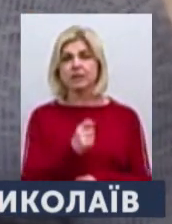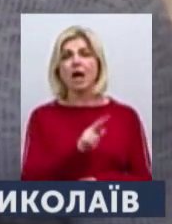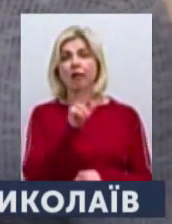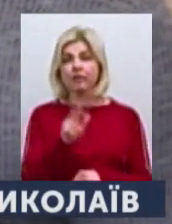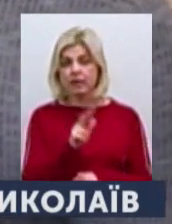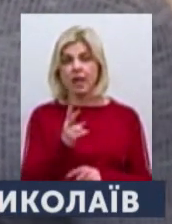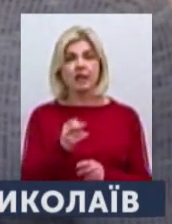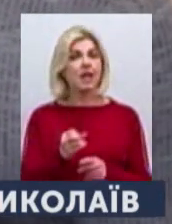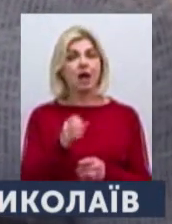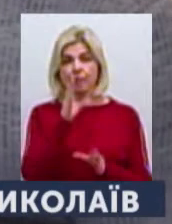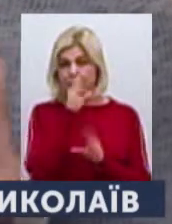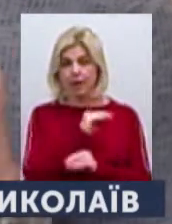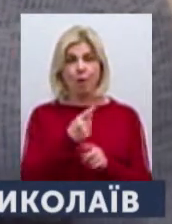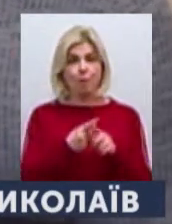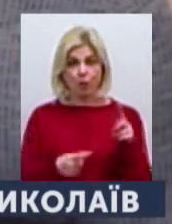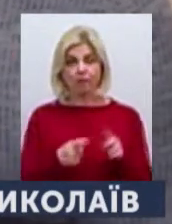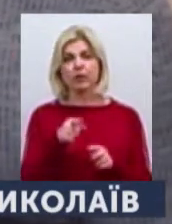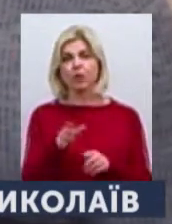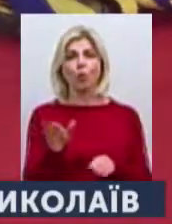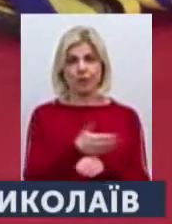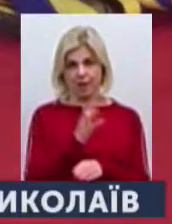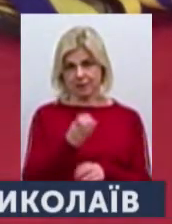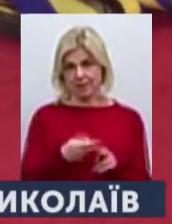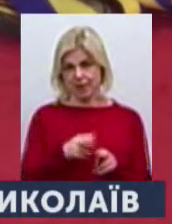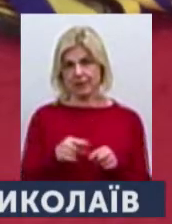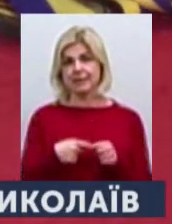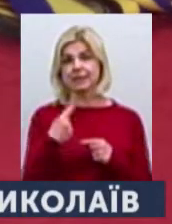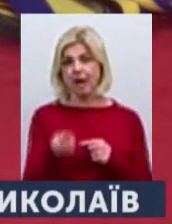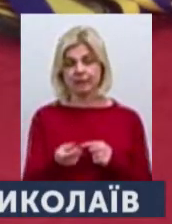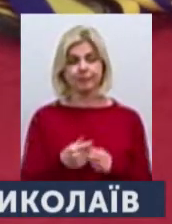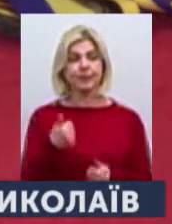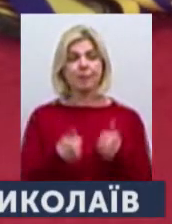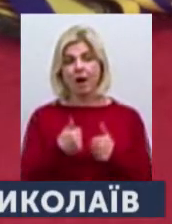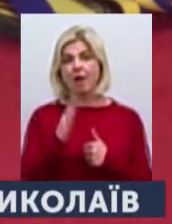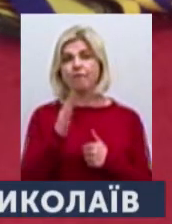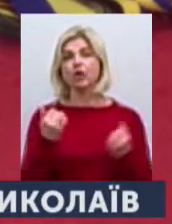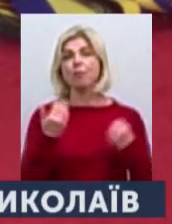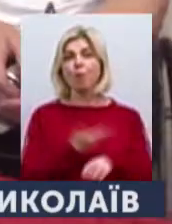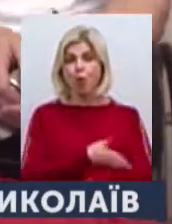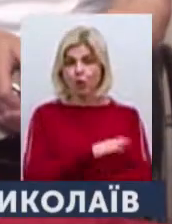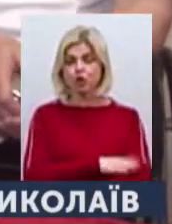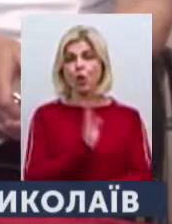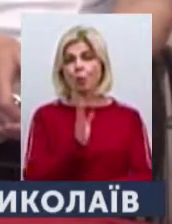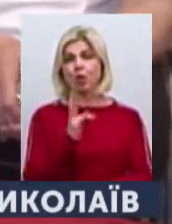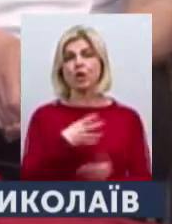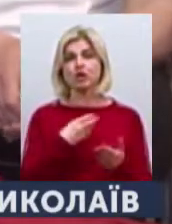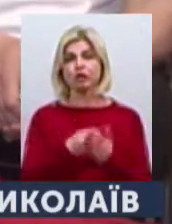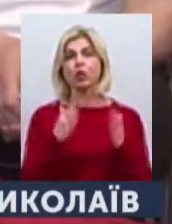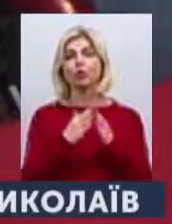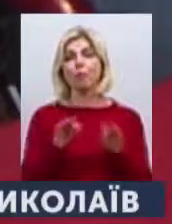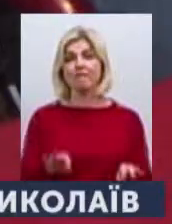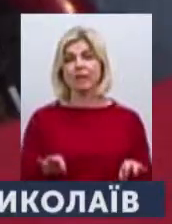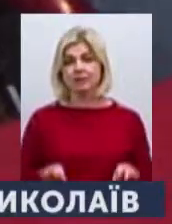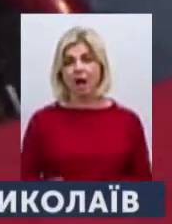подолав половину дистанції, він знімається з цих стартів. Змагатися у Польщі подружжя буде на своїх домашніх візках.